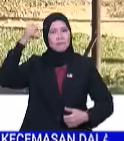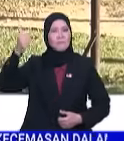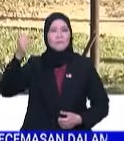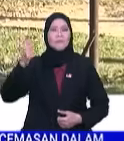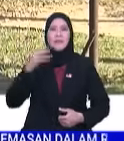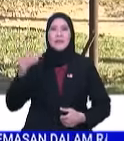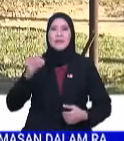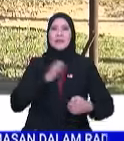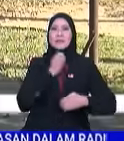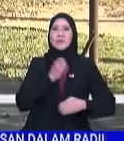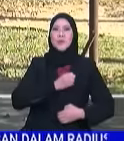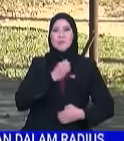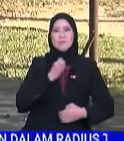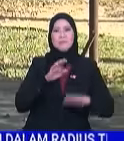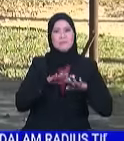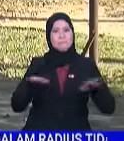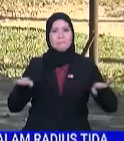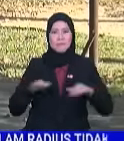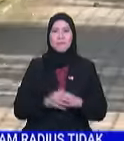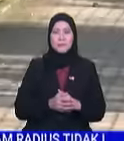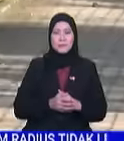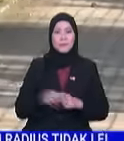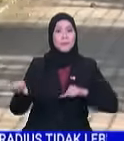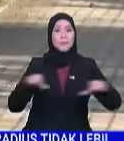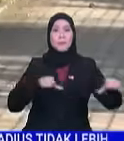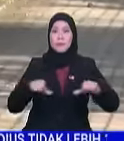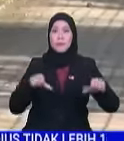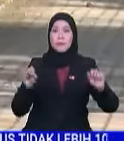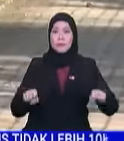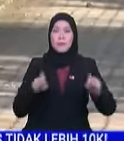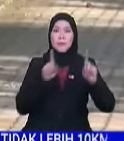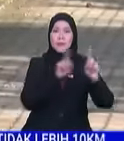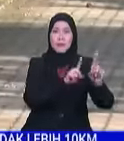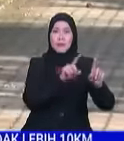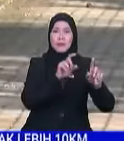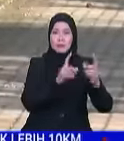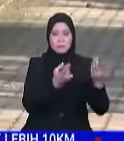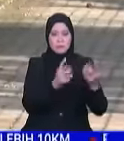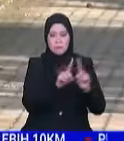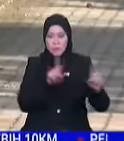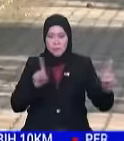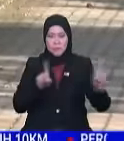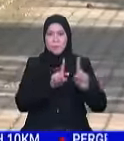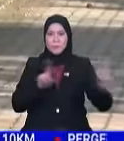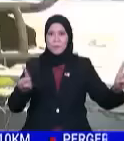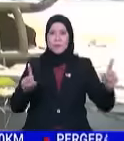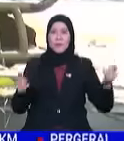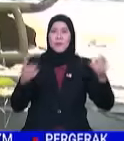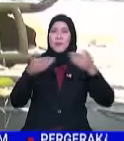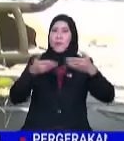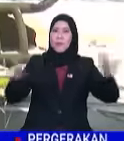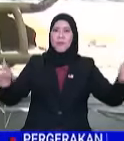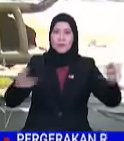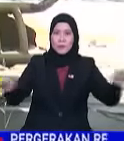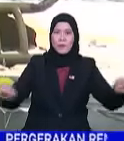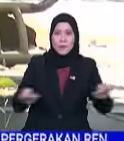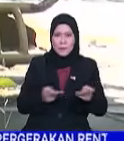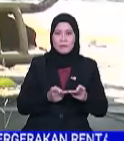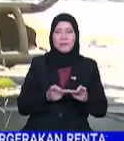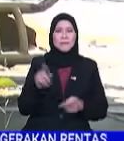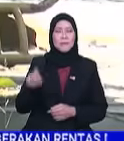stabil. Aktiviti tersebut dibenarkan dengan patuh penjarakan fizikal dan dilakukan di kawasan terbuka dan separuh